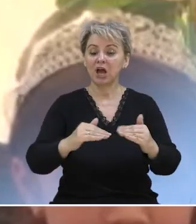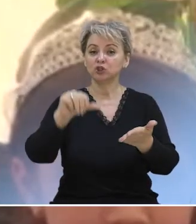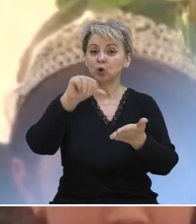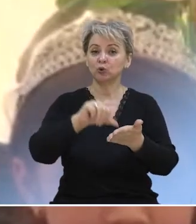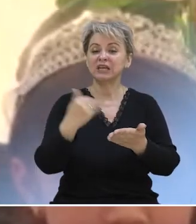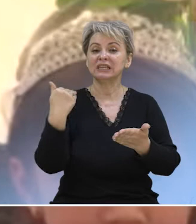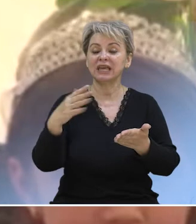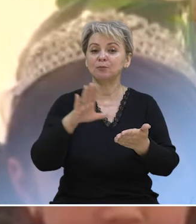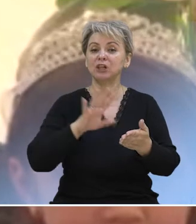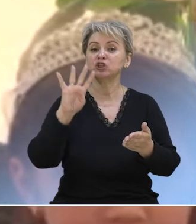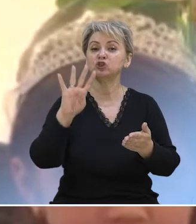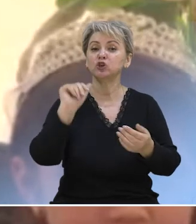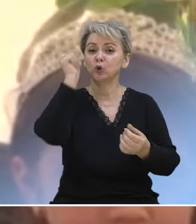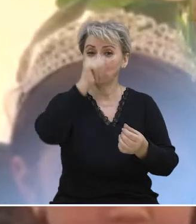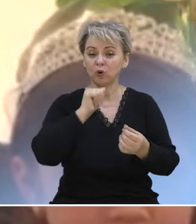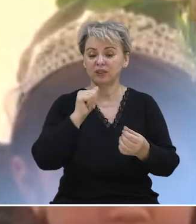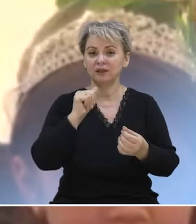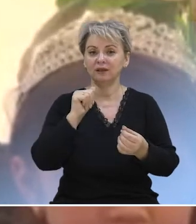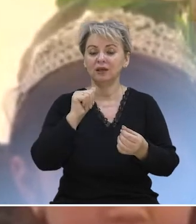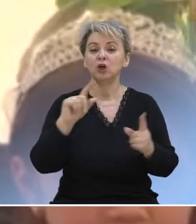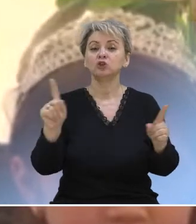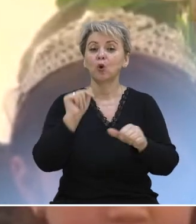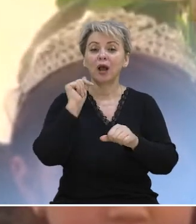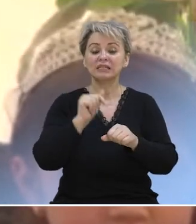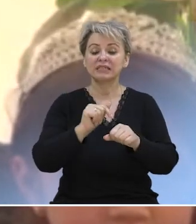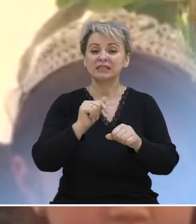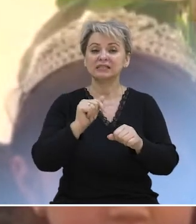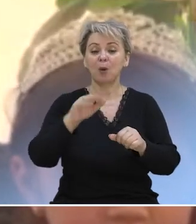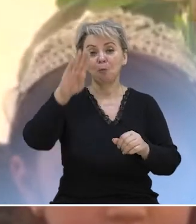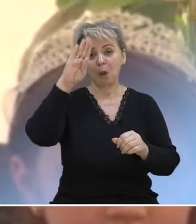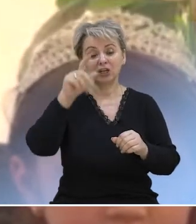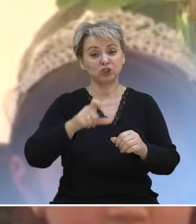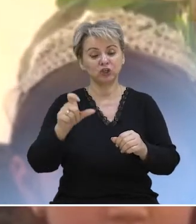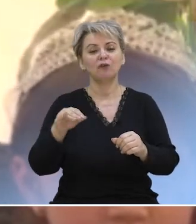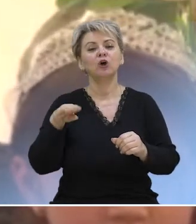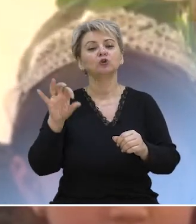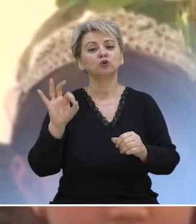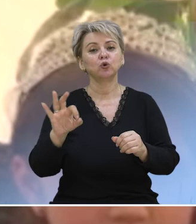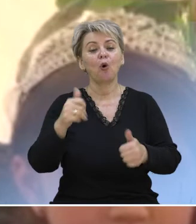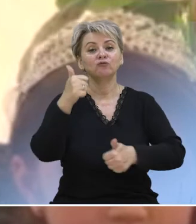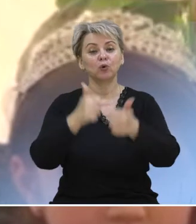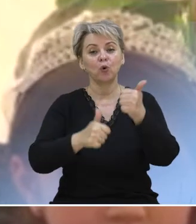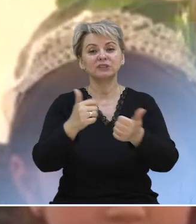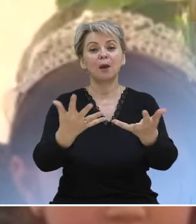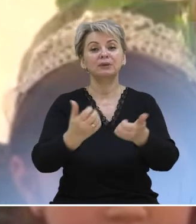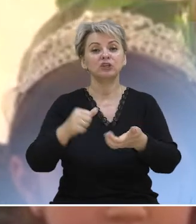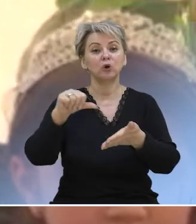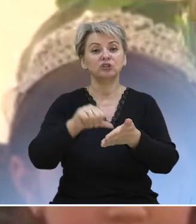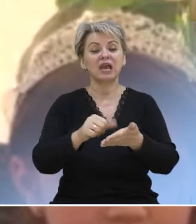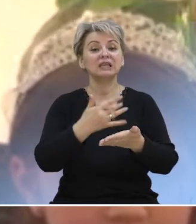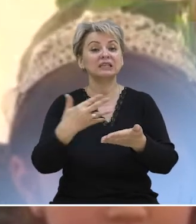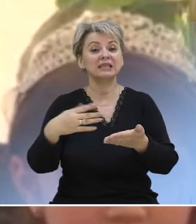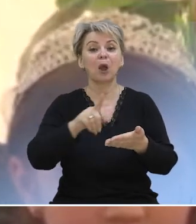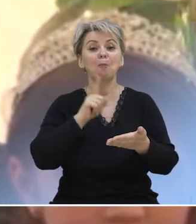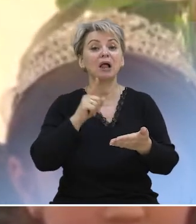Самая младшая участница, ей было 4 года. Что касается мальчиков, то в конкурсе